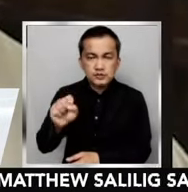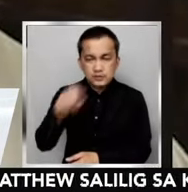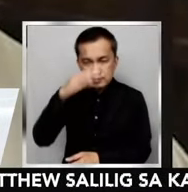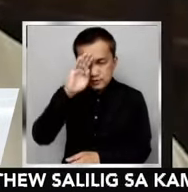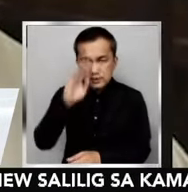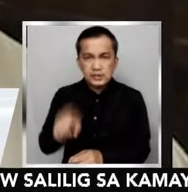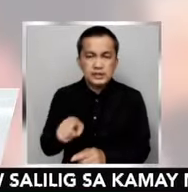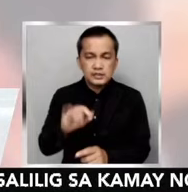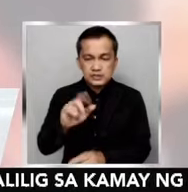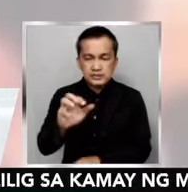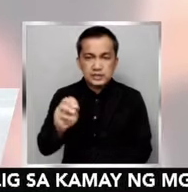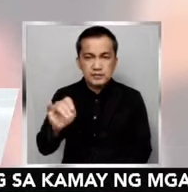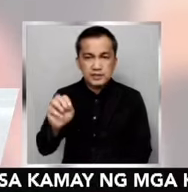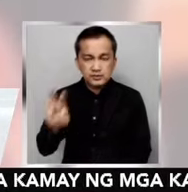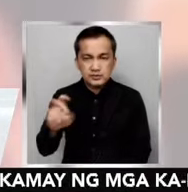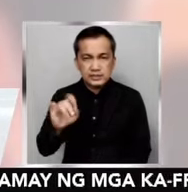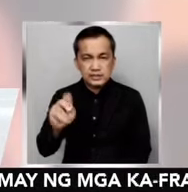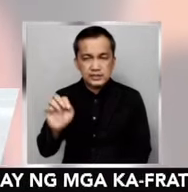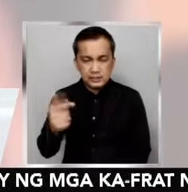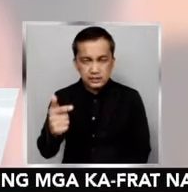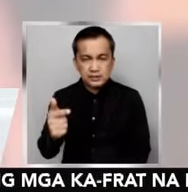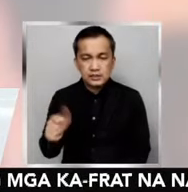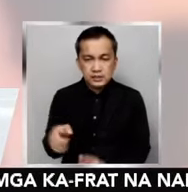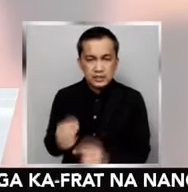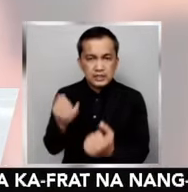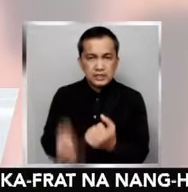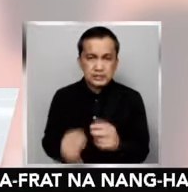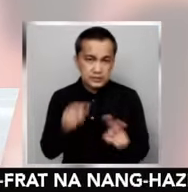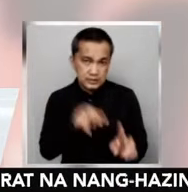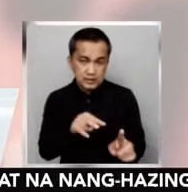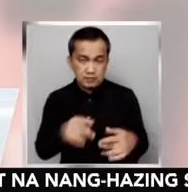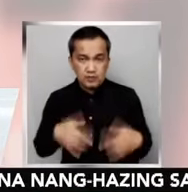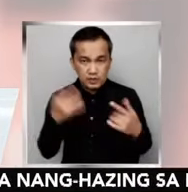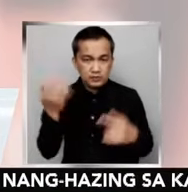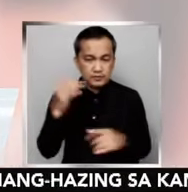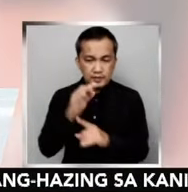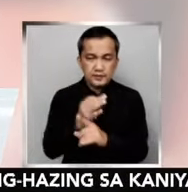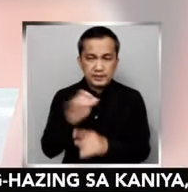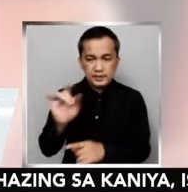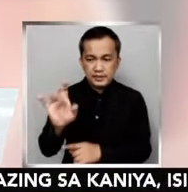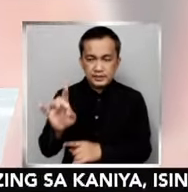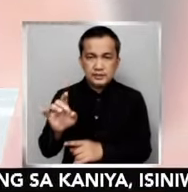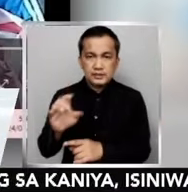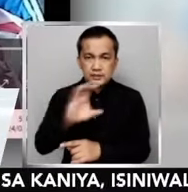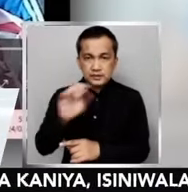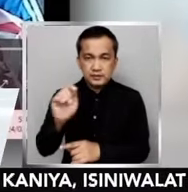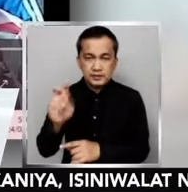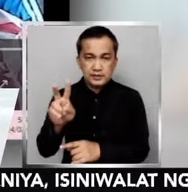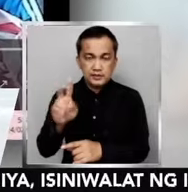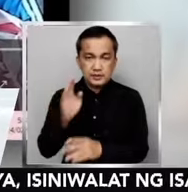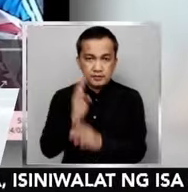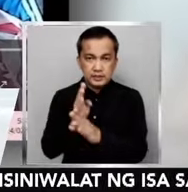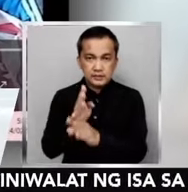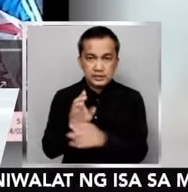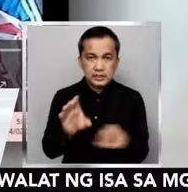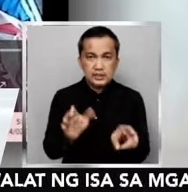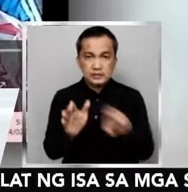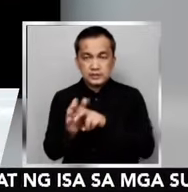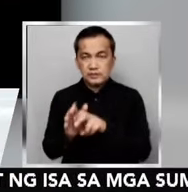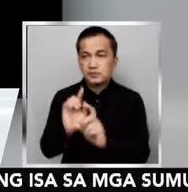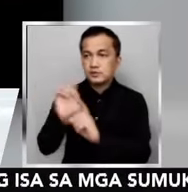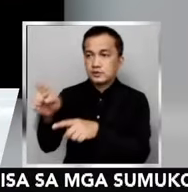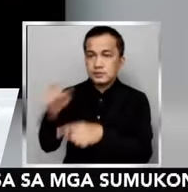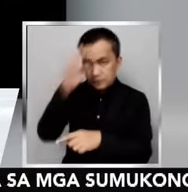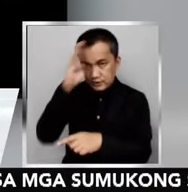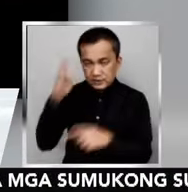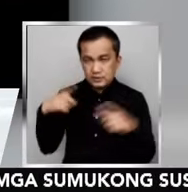salilig huli siyang nakitang buhay Nong February 18 sa CCTV n bus na sinakyan niya nou nagpunta sa ban Laguna para sa initiation rs